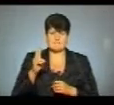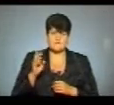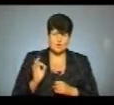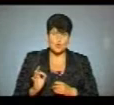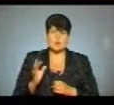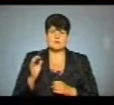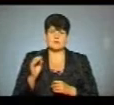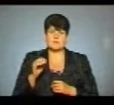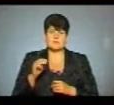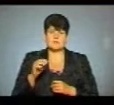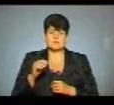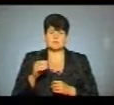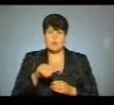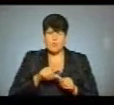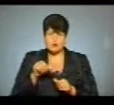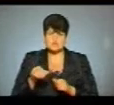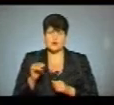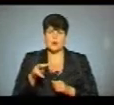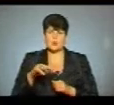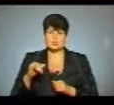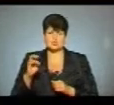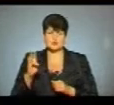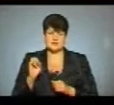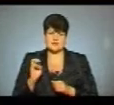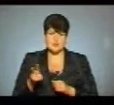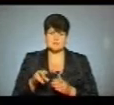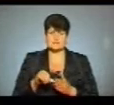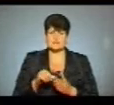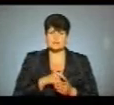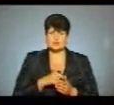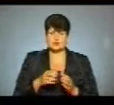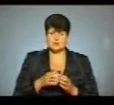«Слуга народу», позафракційні Микола Люшняк, представник